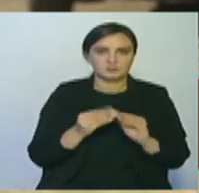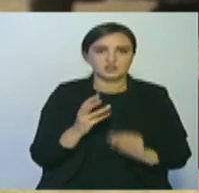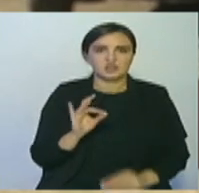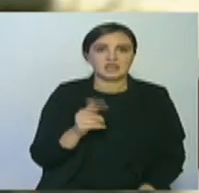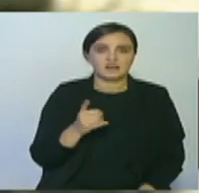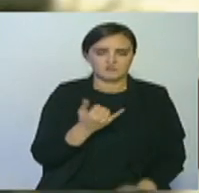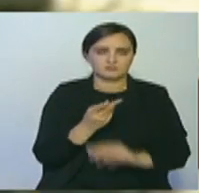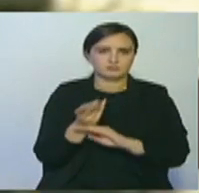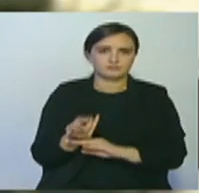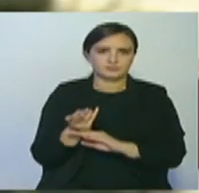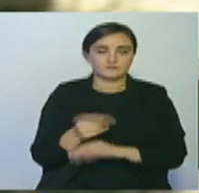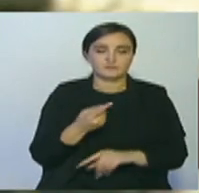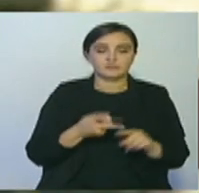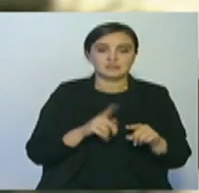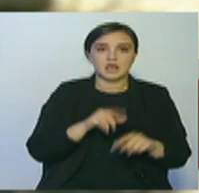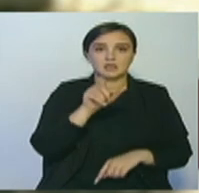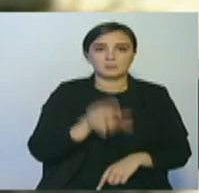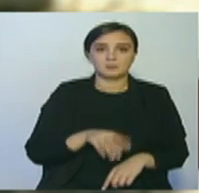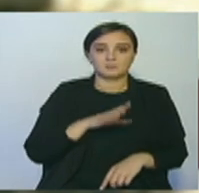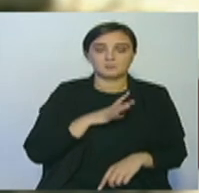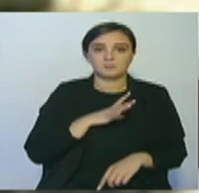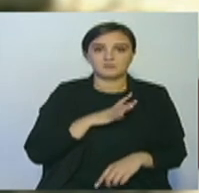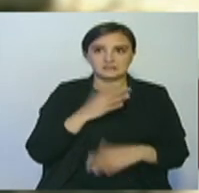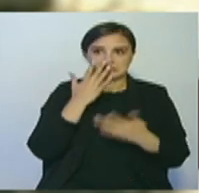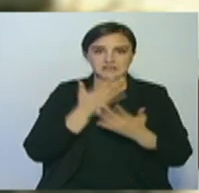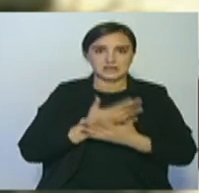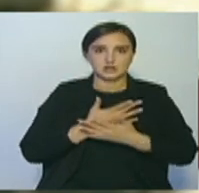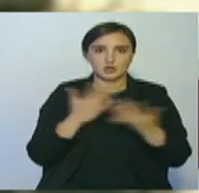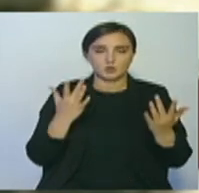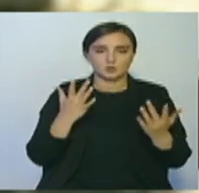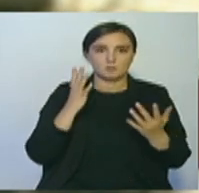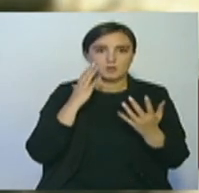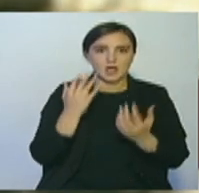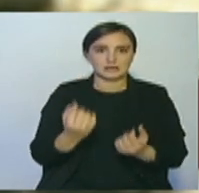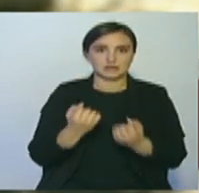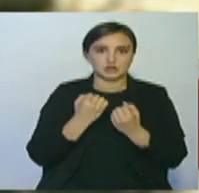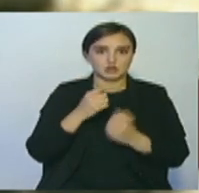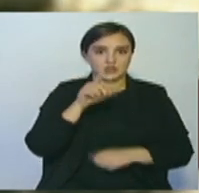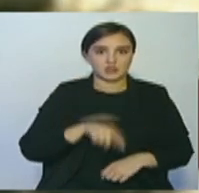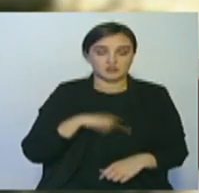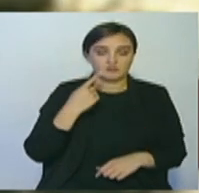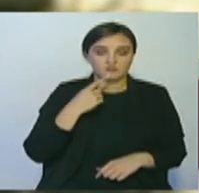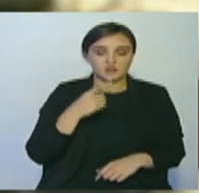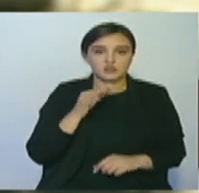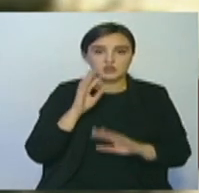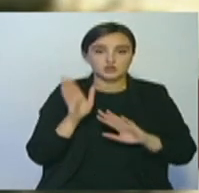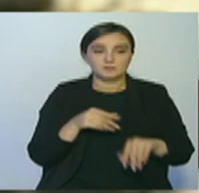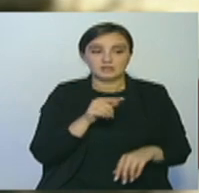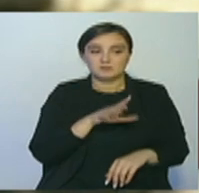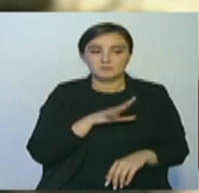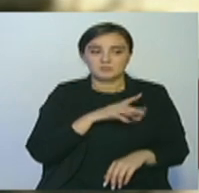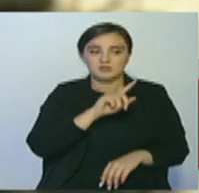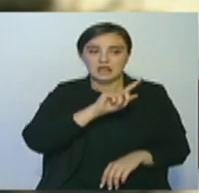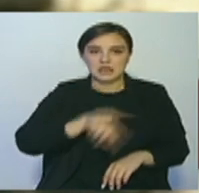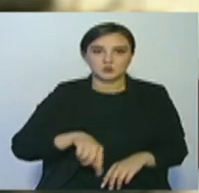ჩვენს კლინიკაში. ეს ადამიანი გამოვიდა და საჯაროდ დააფიქსირა ჩვენი მხარდაჭერა. შემდეგ აიძულეს იგი, რომ დაეწერა განცხადება